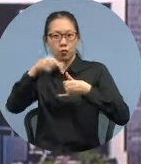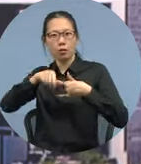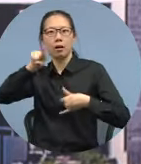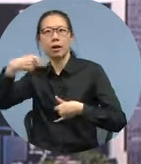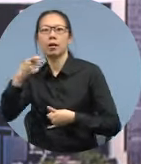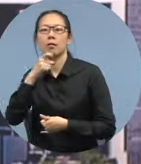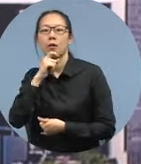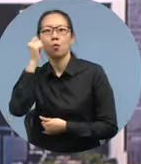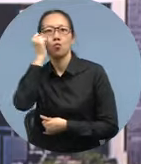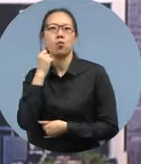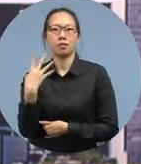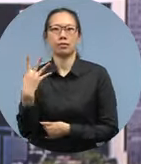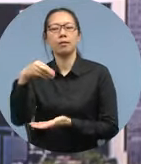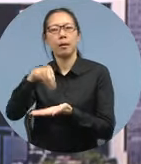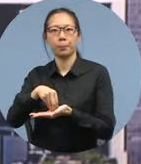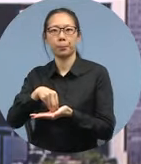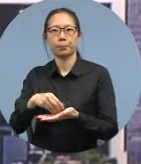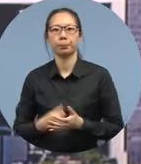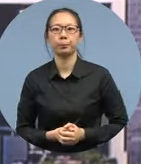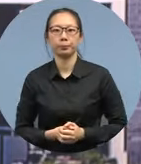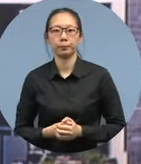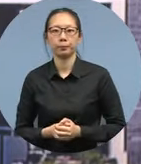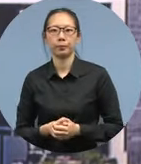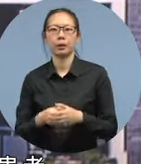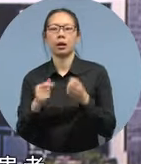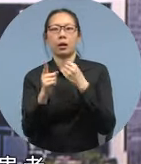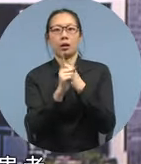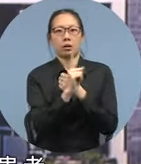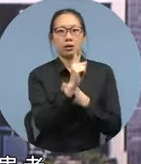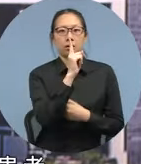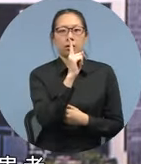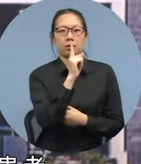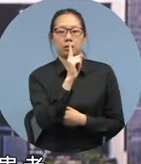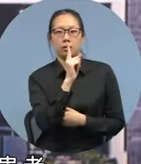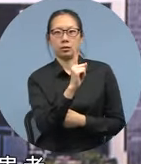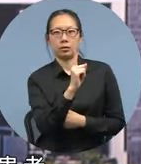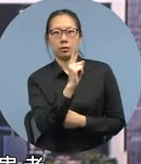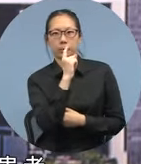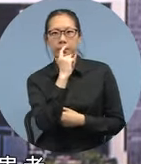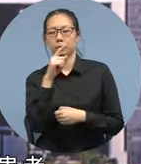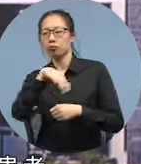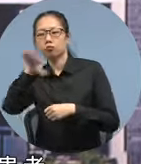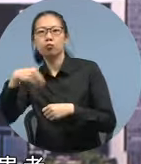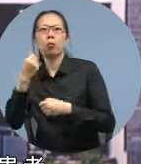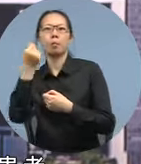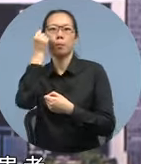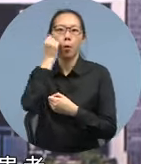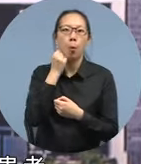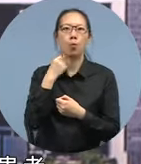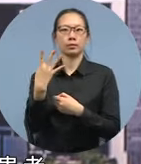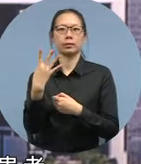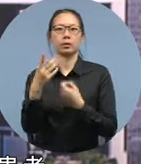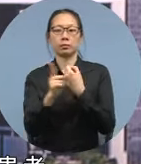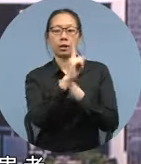啦，咁而家都有其他4宗確診個個案嘅，分別咧就係嗰啲住院友嚟嘅，咁就